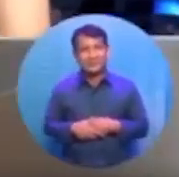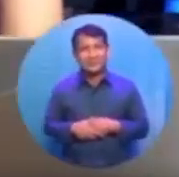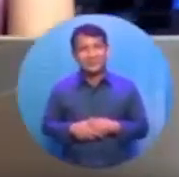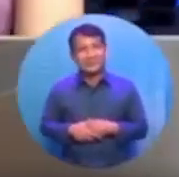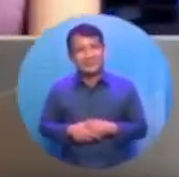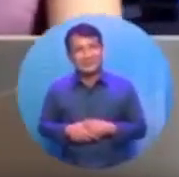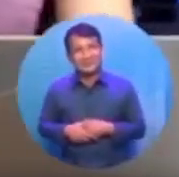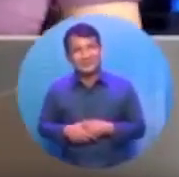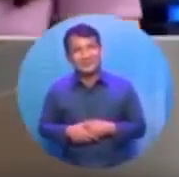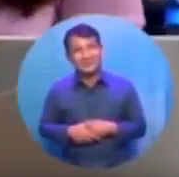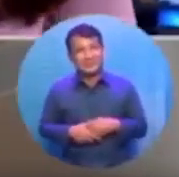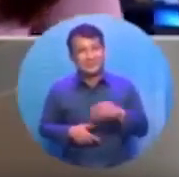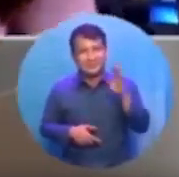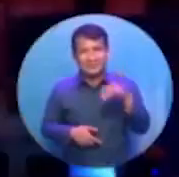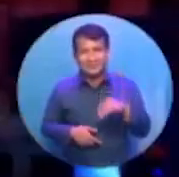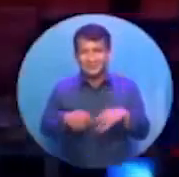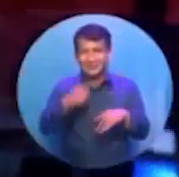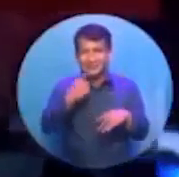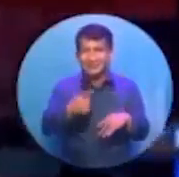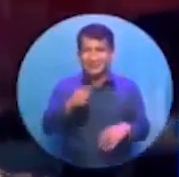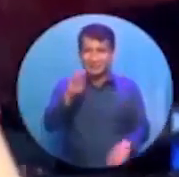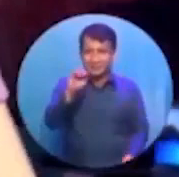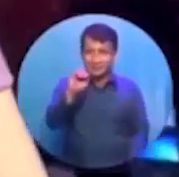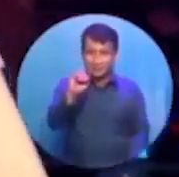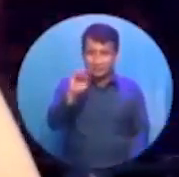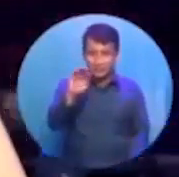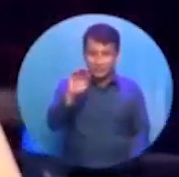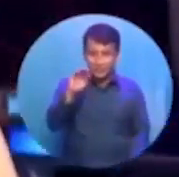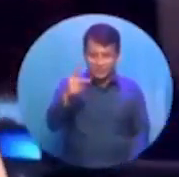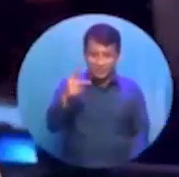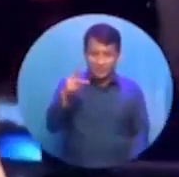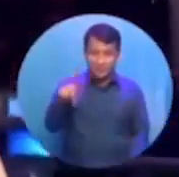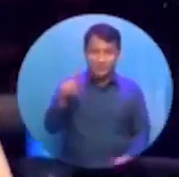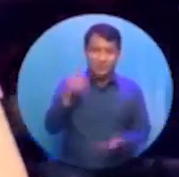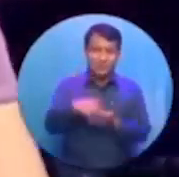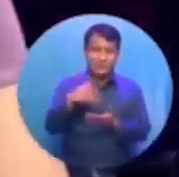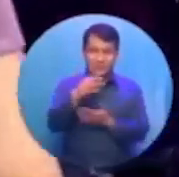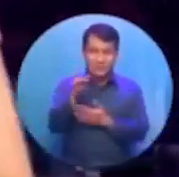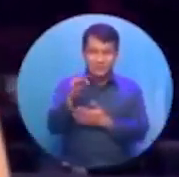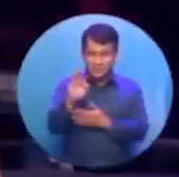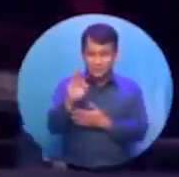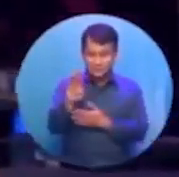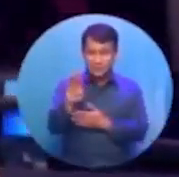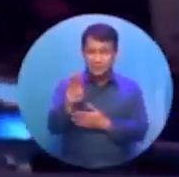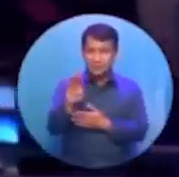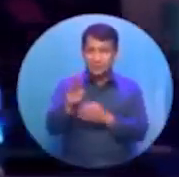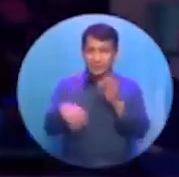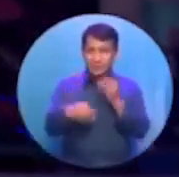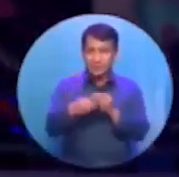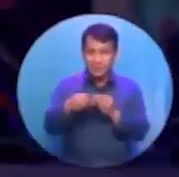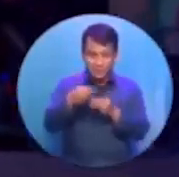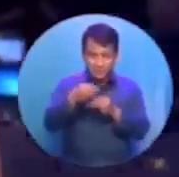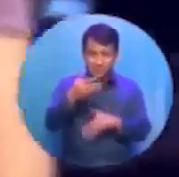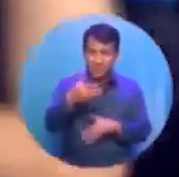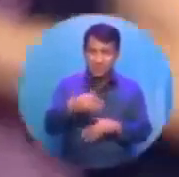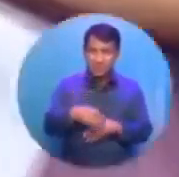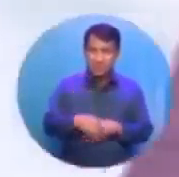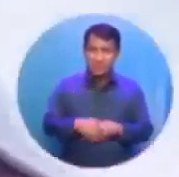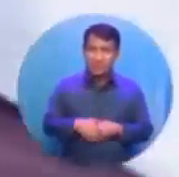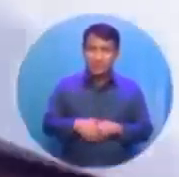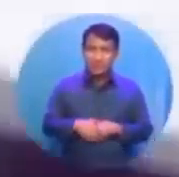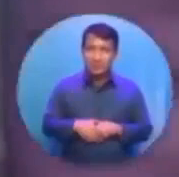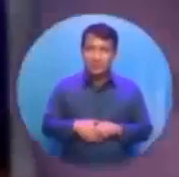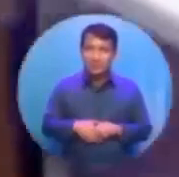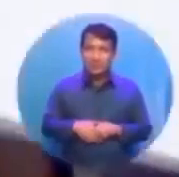Marks. Yes. Nako. Ano sabi? Ito, idol, ha? Makikita mo naman 14,900 views na tayo sa Facebook. Pero ito, sabi ni Ava